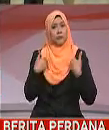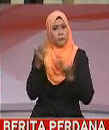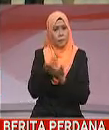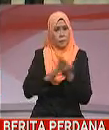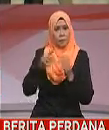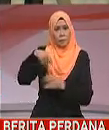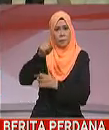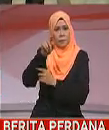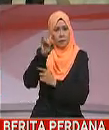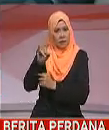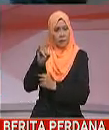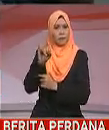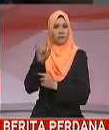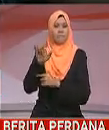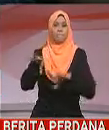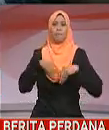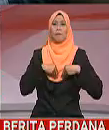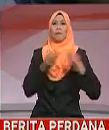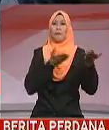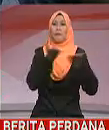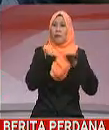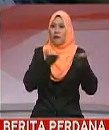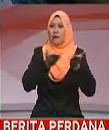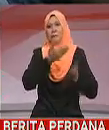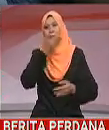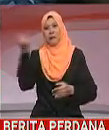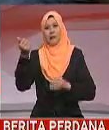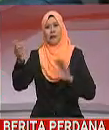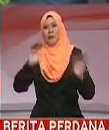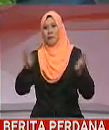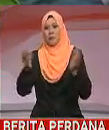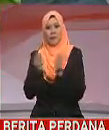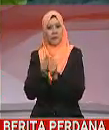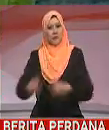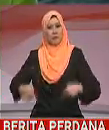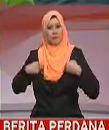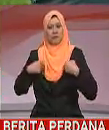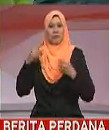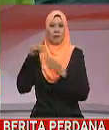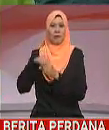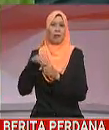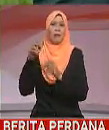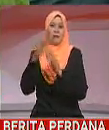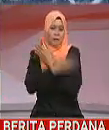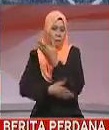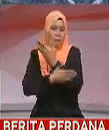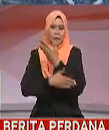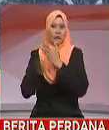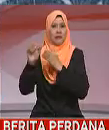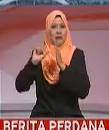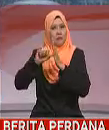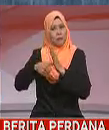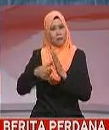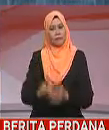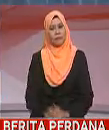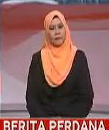kalangan parti mengakui layanan diberi di depo ini lebih baik berbanding kehidupan yang dijalaninya di negara asal. Saya